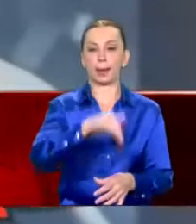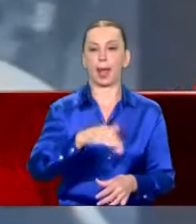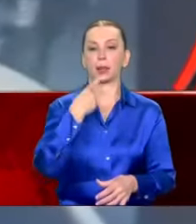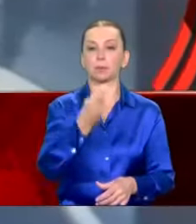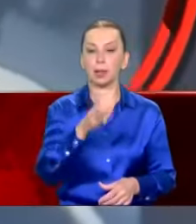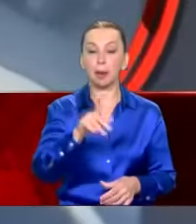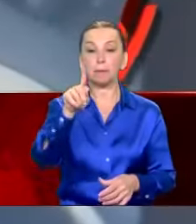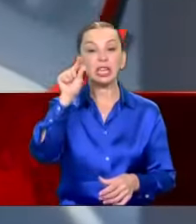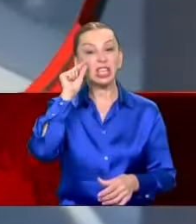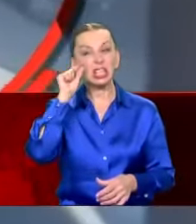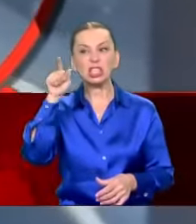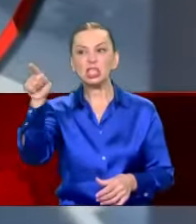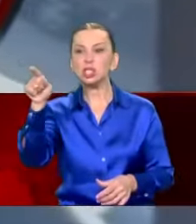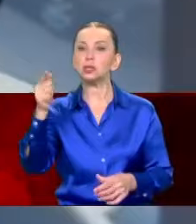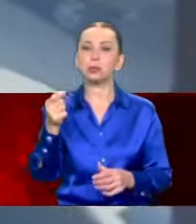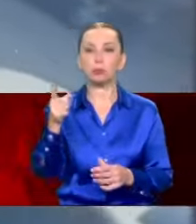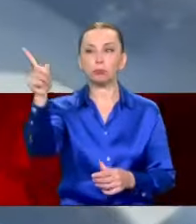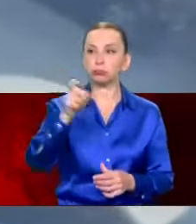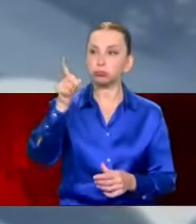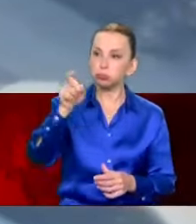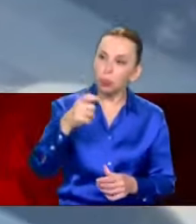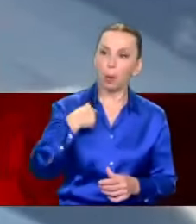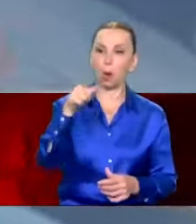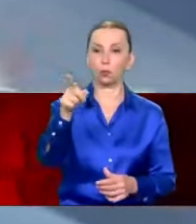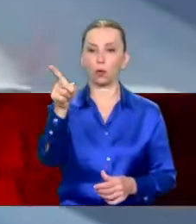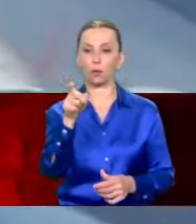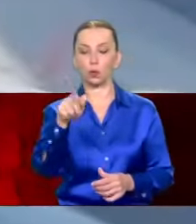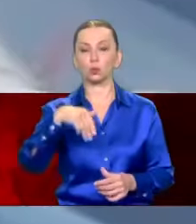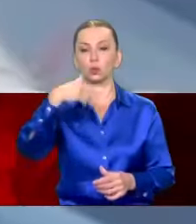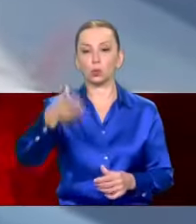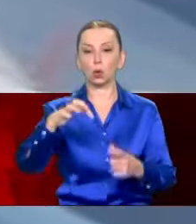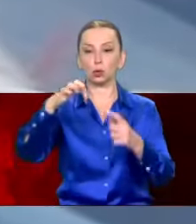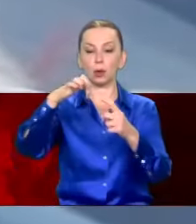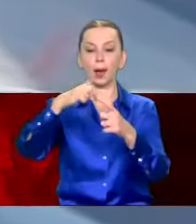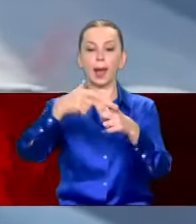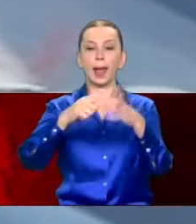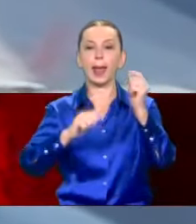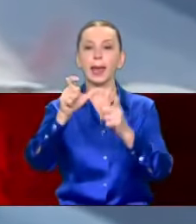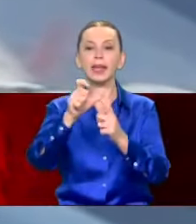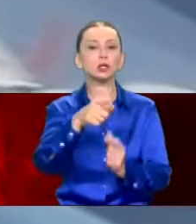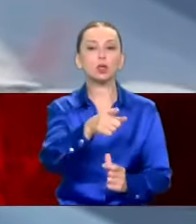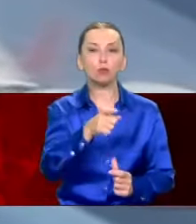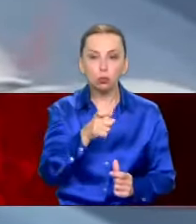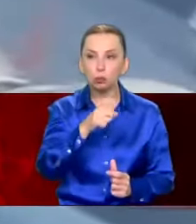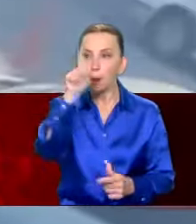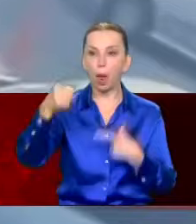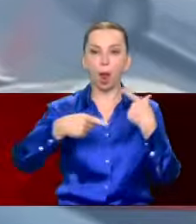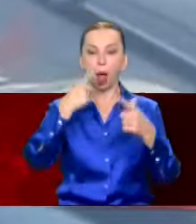hedef gözetmeksizin ateş etmeye başladı. Ben de onlara ateş ettim. Daha sonra reisi vurduk diye bir ses duydum dedi.